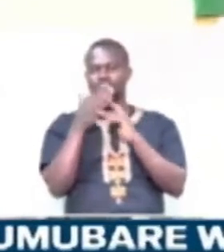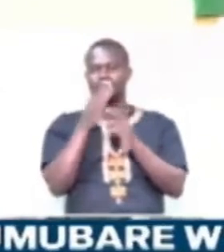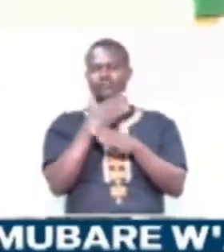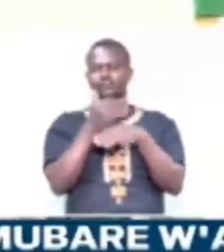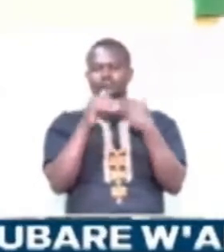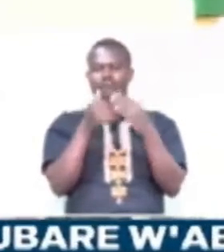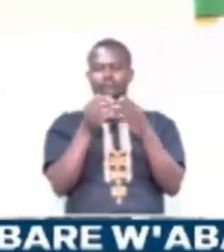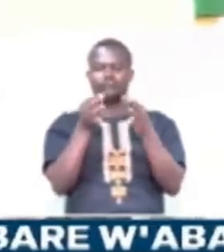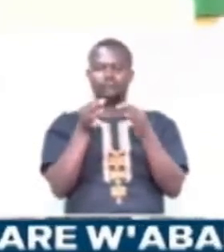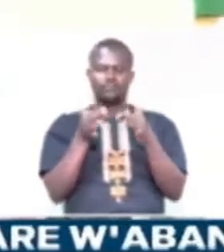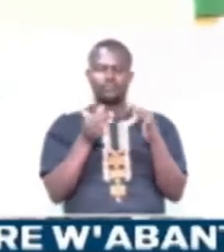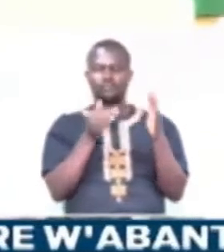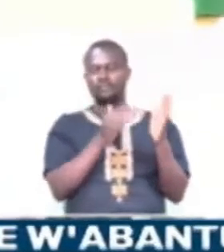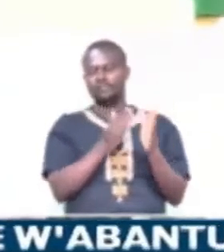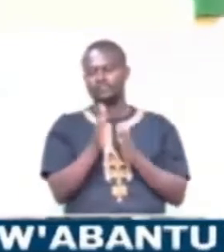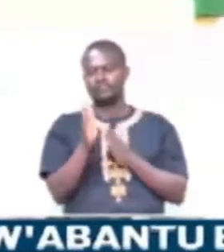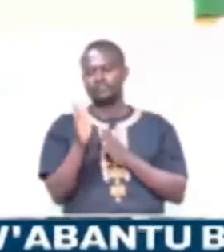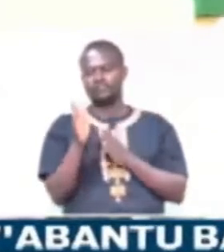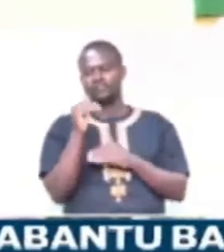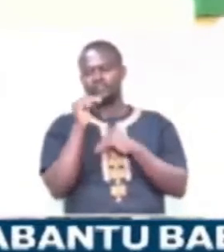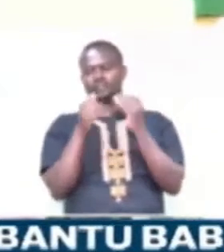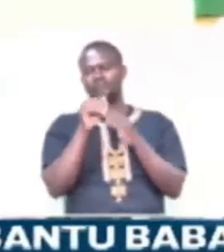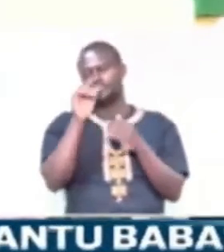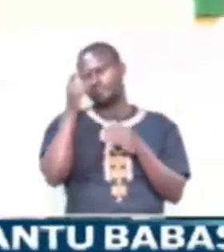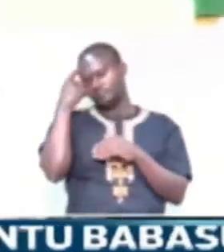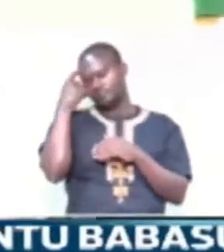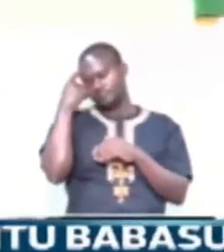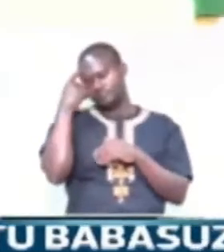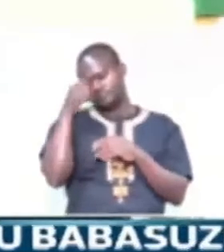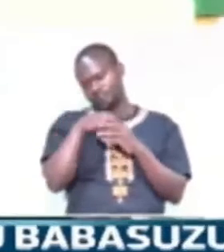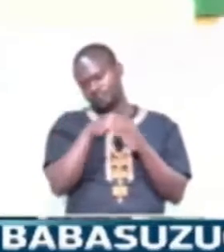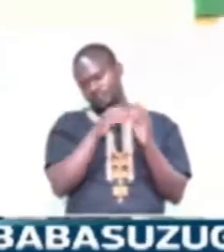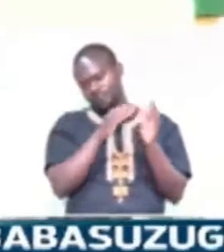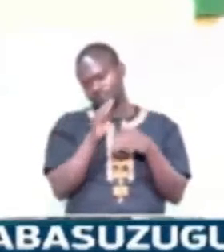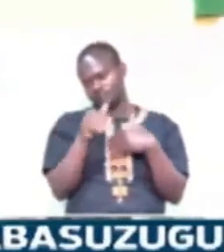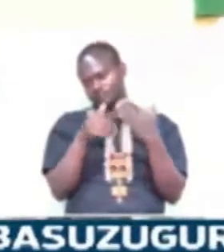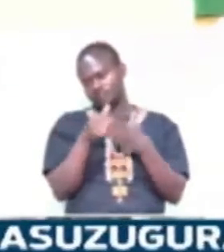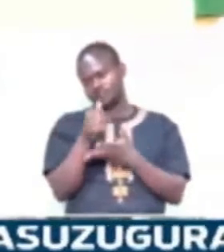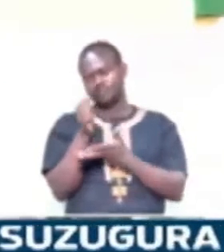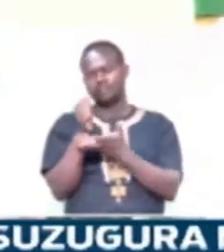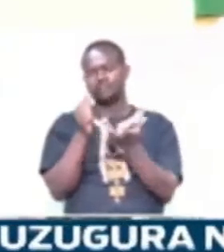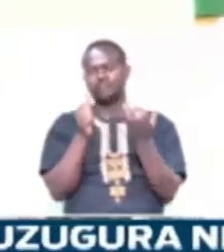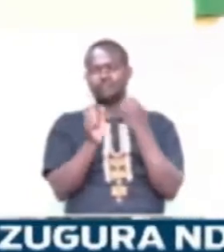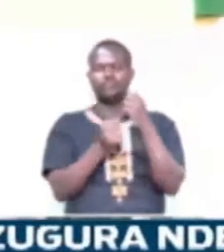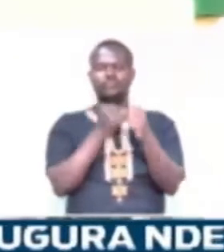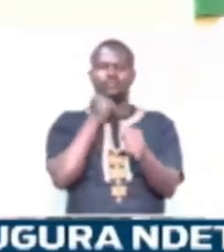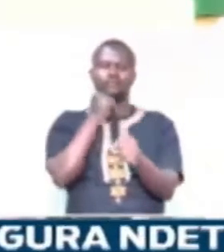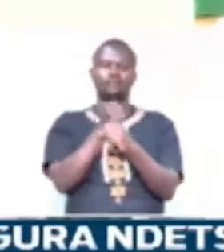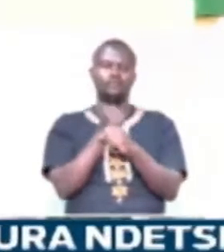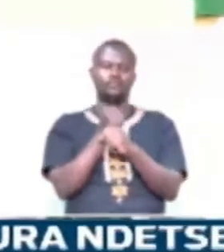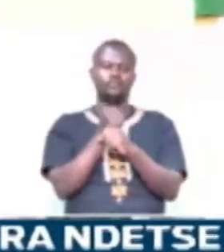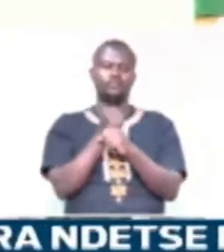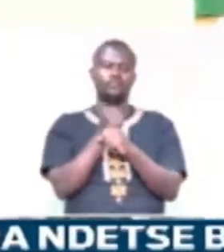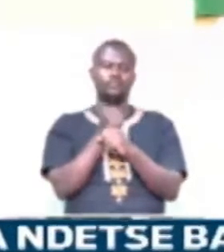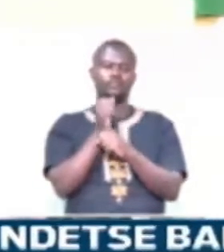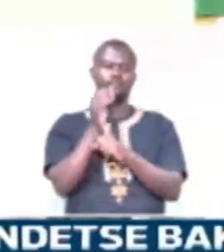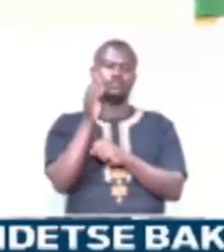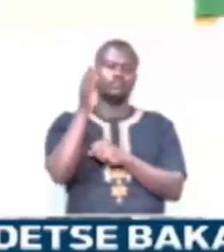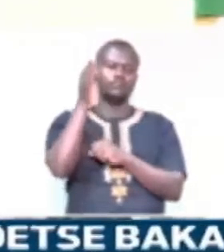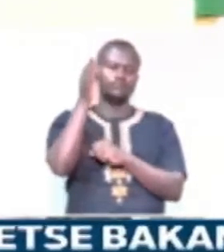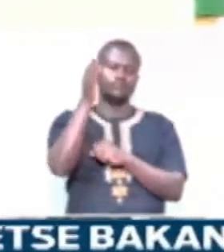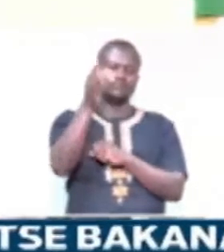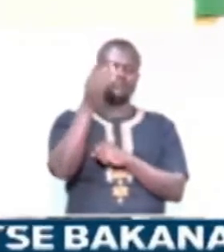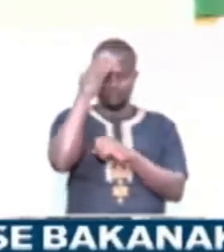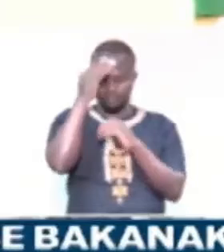y'Imari n'Igenamigambi n'inzego zose za Leta ku igenamigambi no ku ngengo y'imari y'umwaka utaha kugira